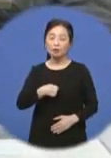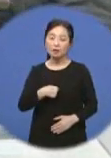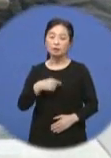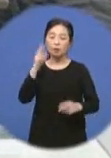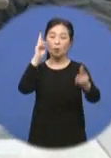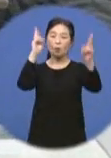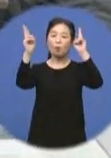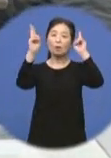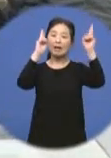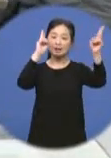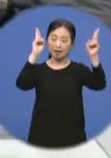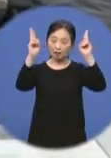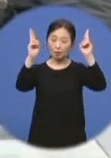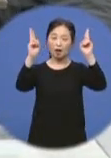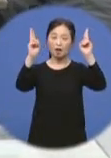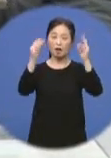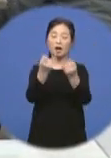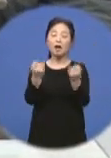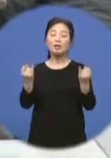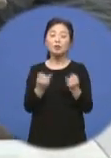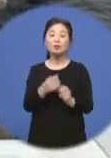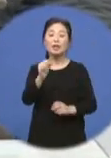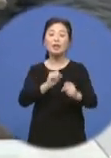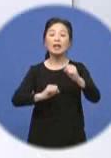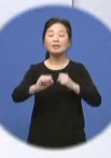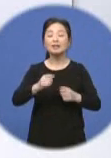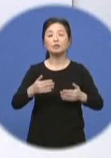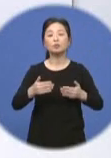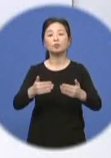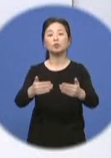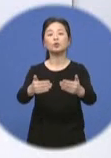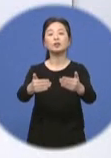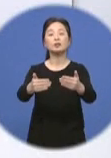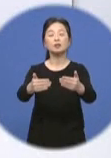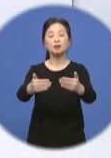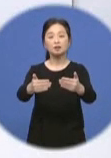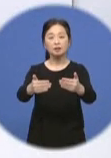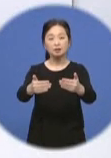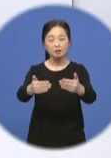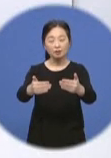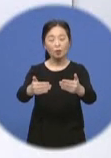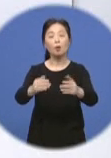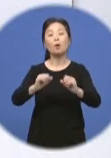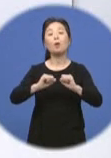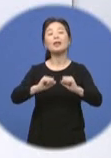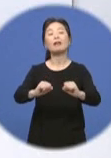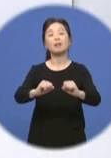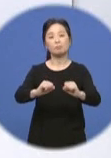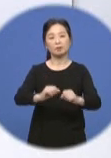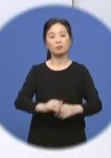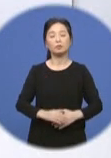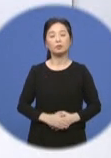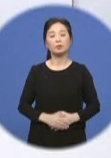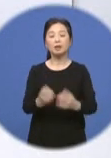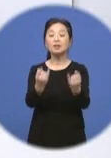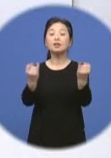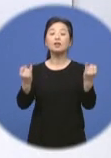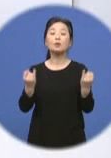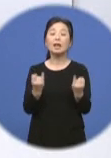では女性活躍推進をしておりまして、女性